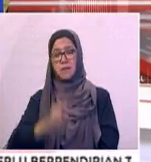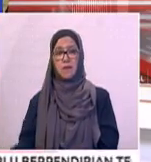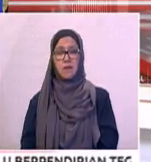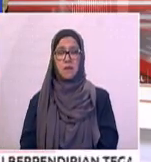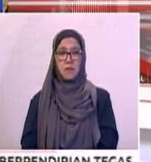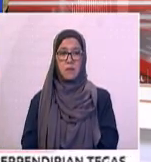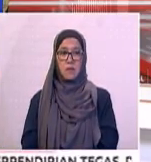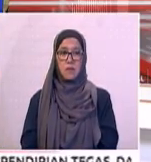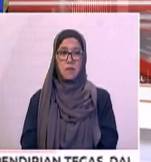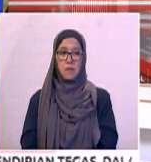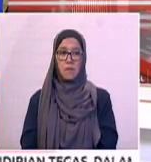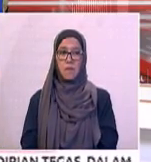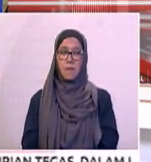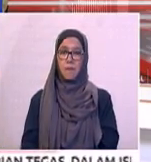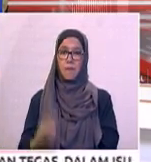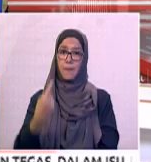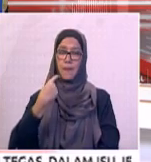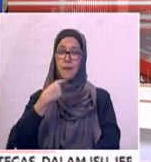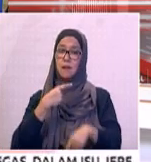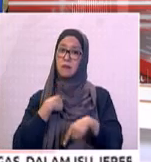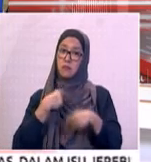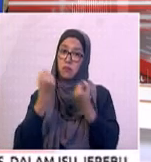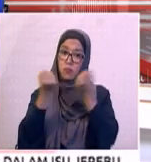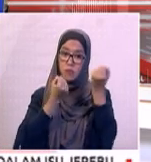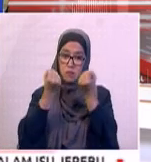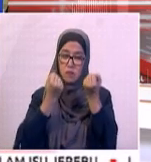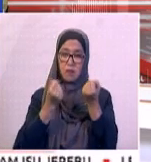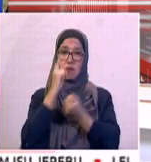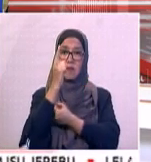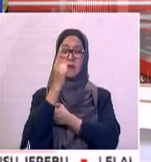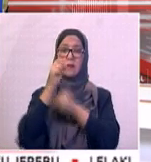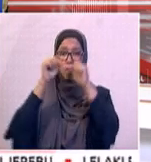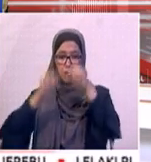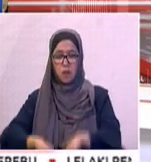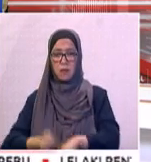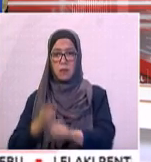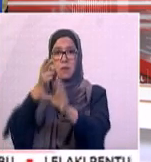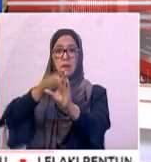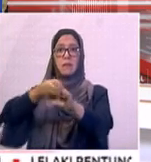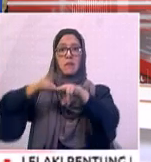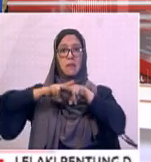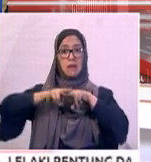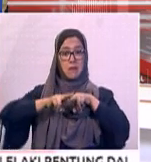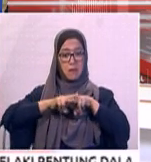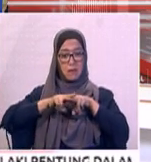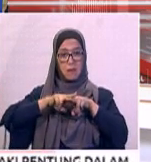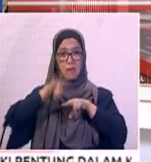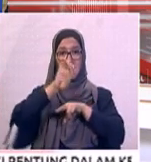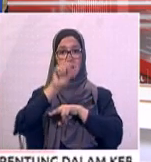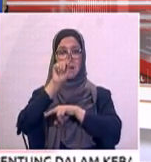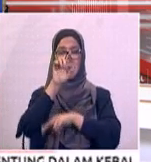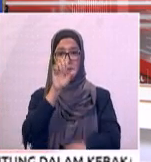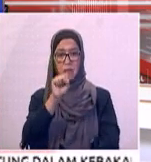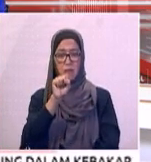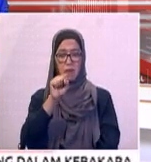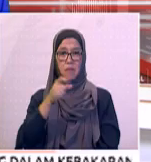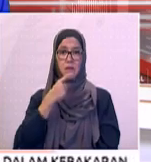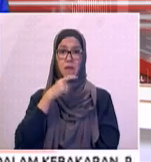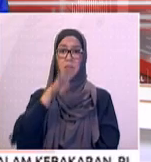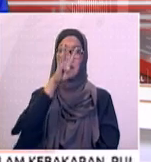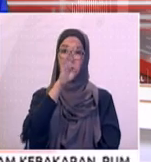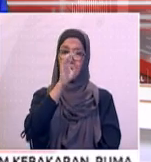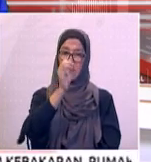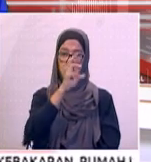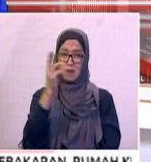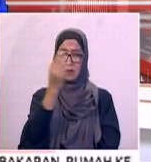Selain memandu kenderaan, anda boleh juga naik kereta api. Ini mengenai ETS, 40,320 tiket perkhidmatan train elektrik